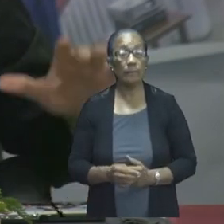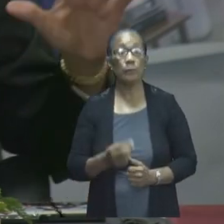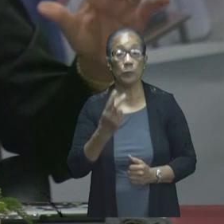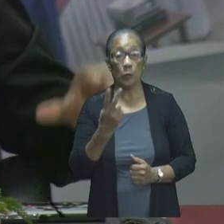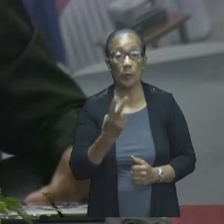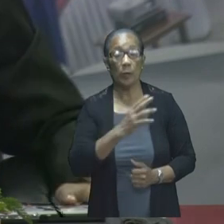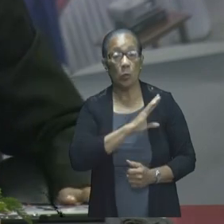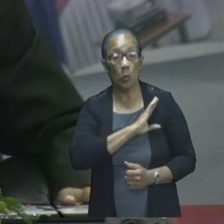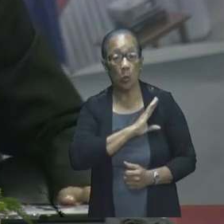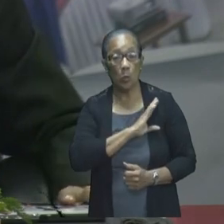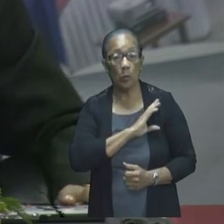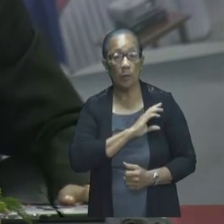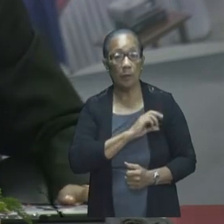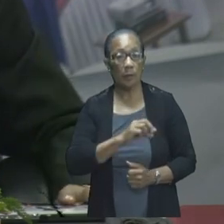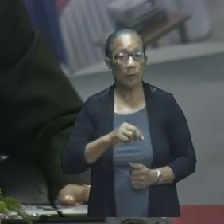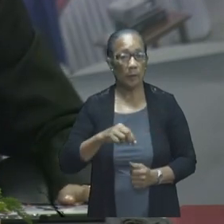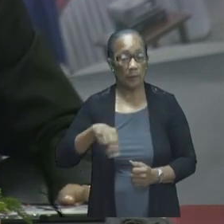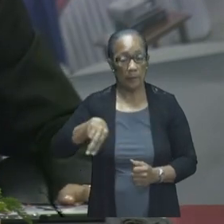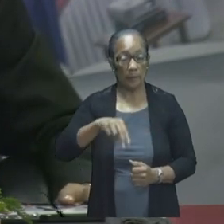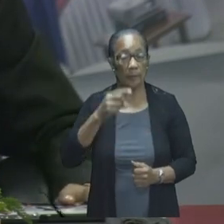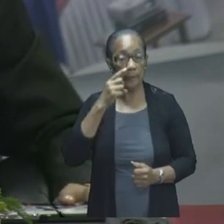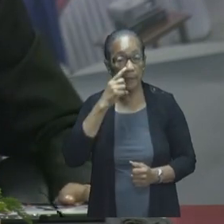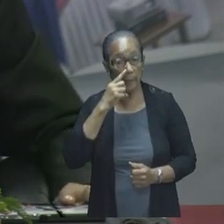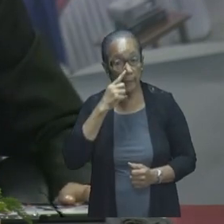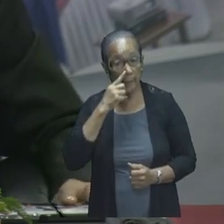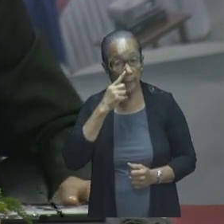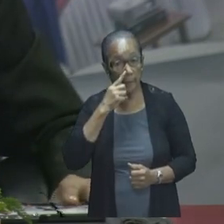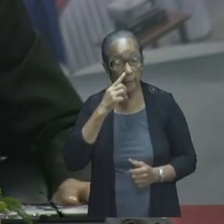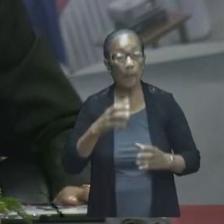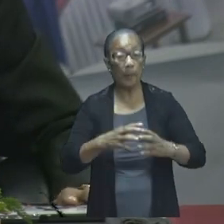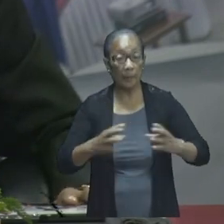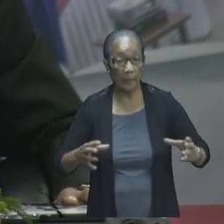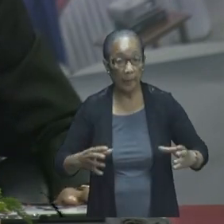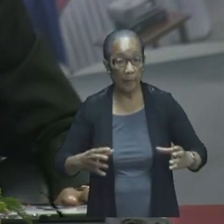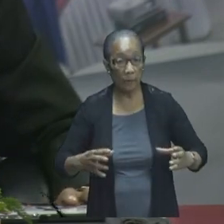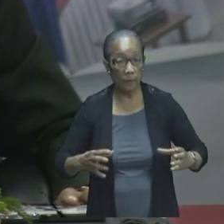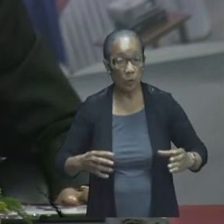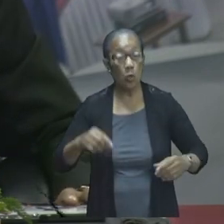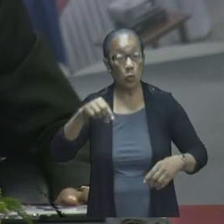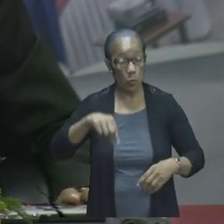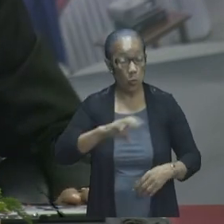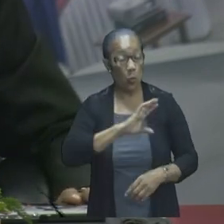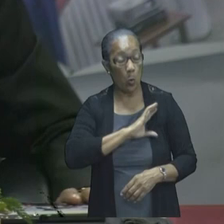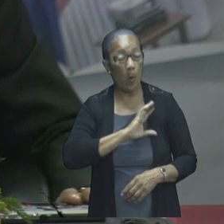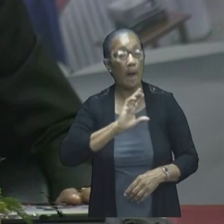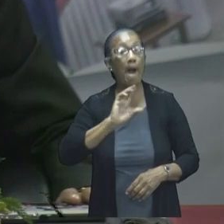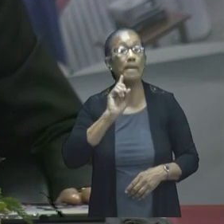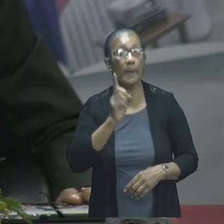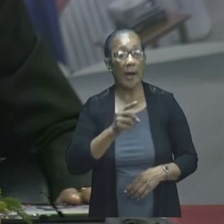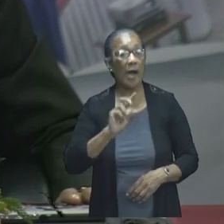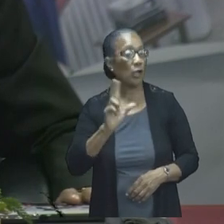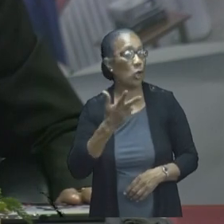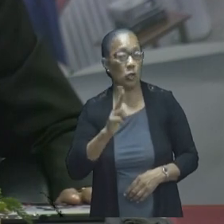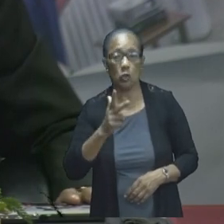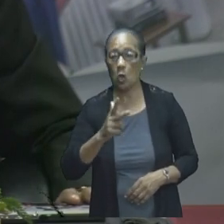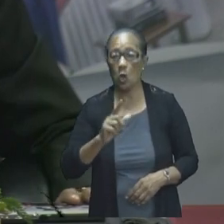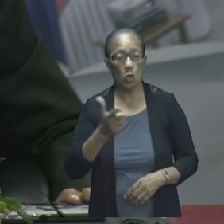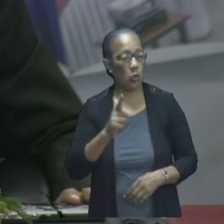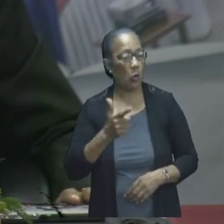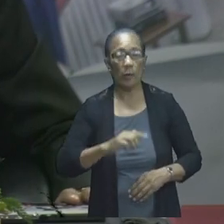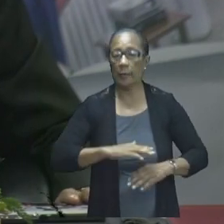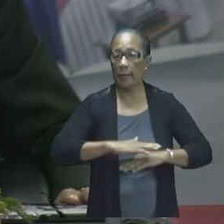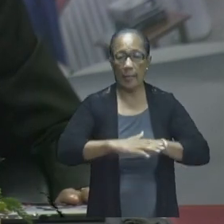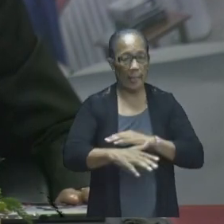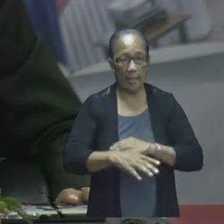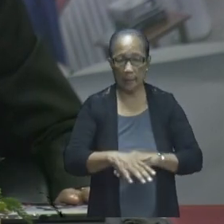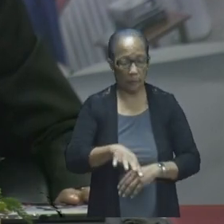ook in die serie maar die hebben nog geen mijn land kunnen presenteren en een is bezig met haar proberen maar lang te indentificeren stukje grond te identificeren